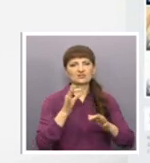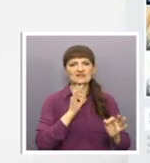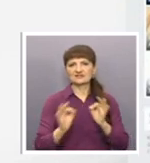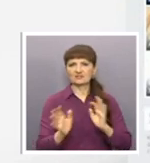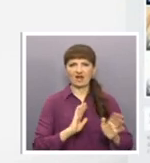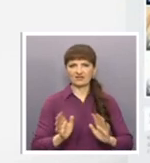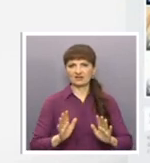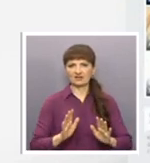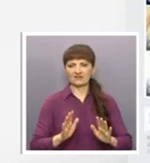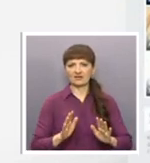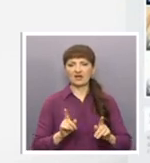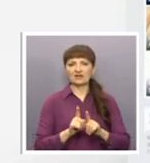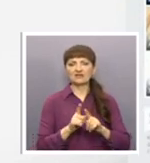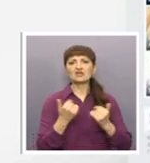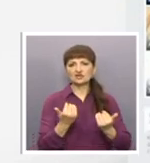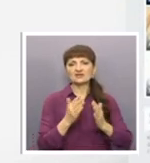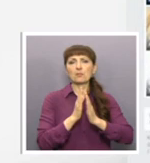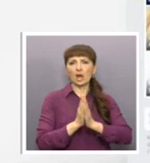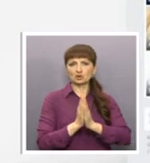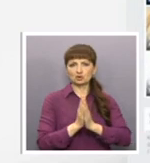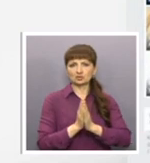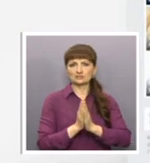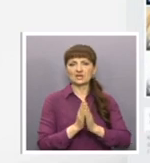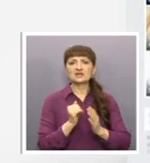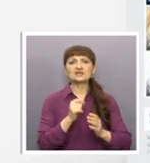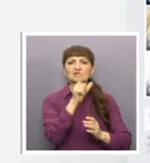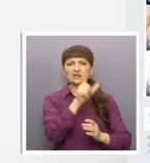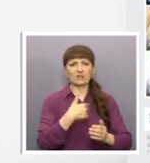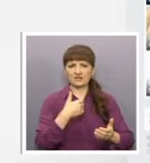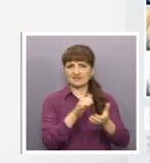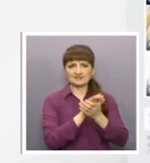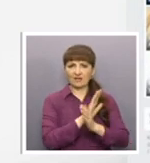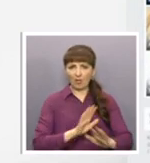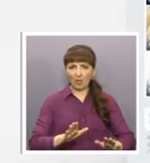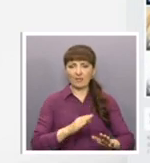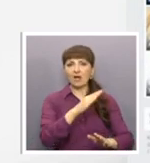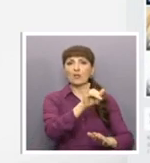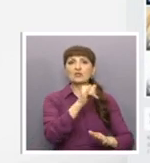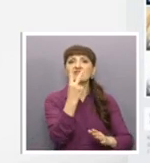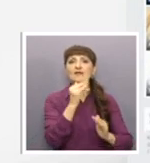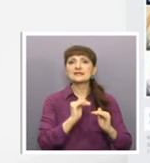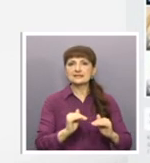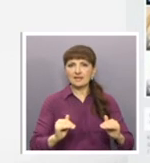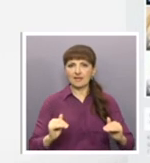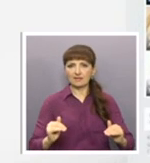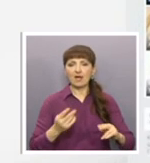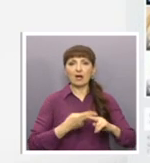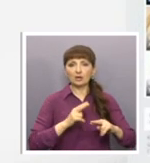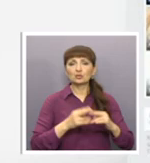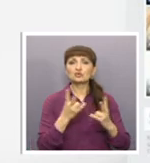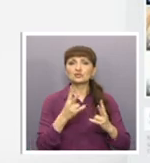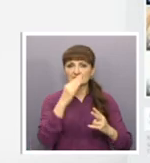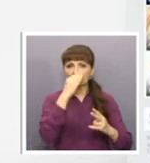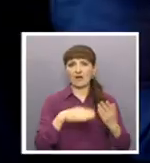Очень редко прошу репост, но сейчас прошу. Прошу за незнакомого мне человека, за отца двоих маленьких детей, который